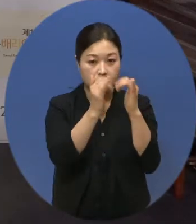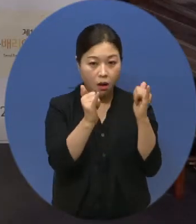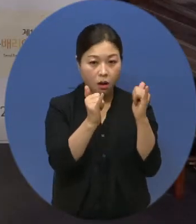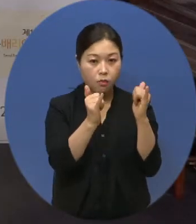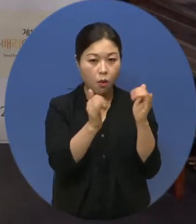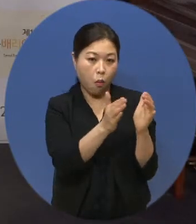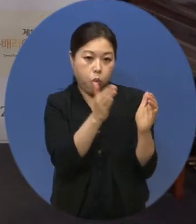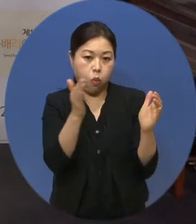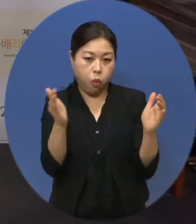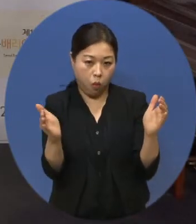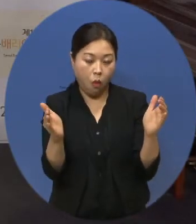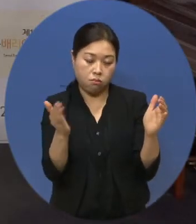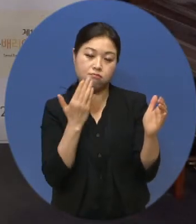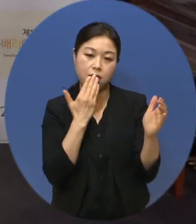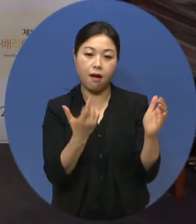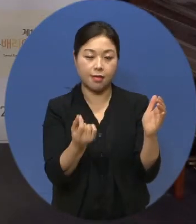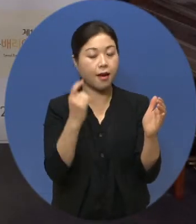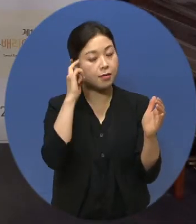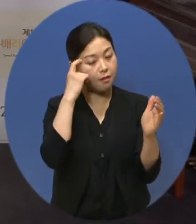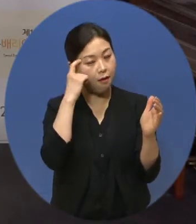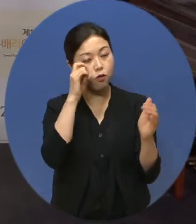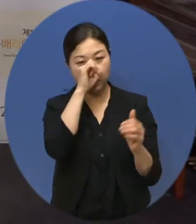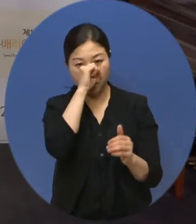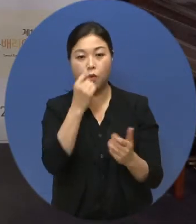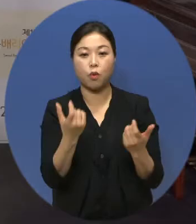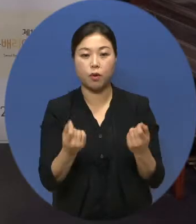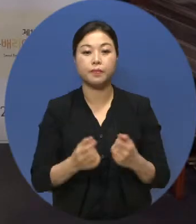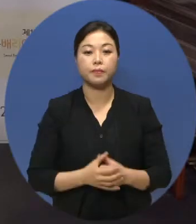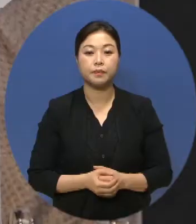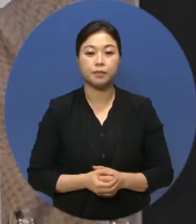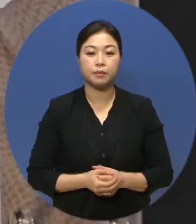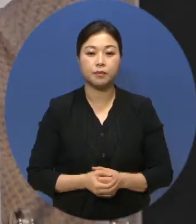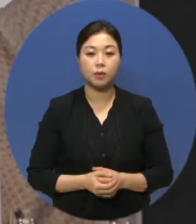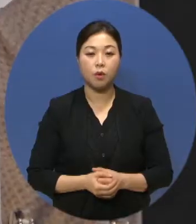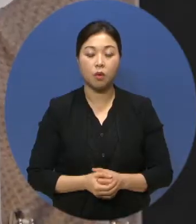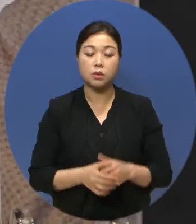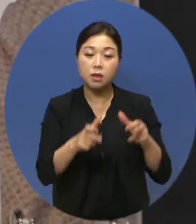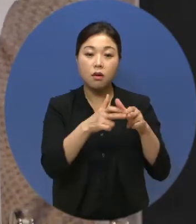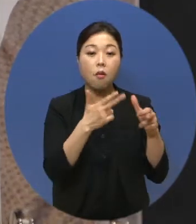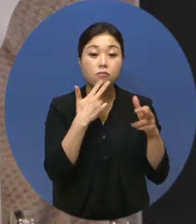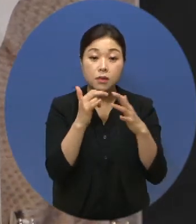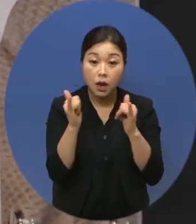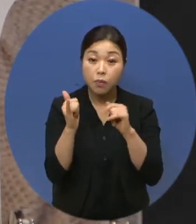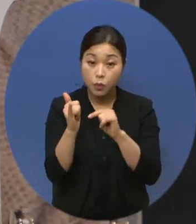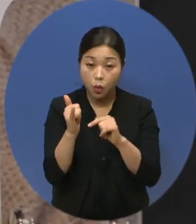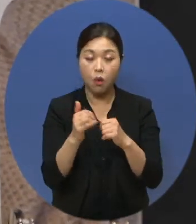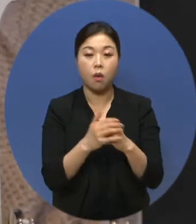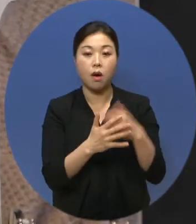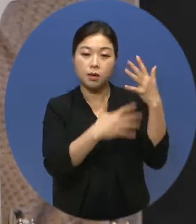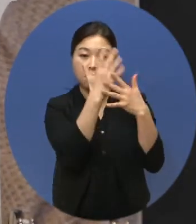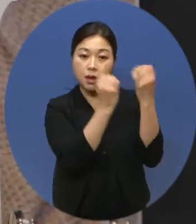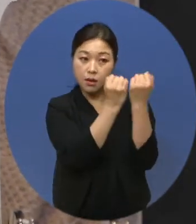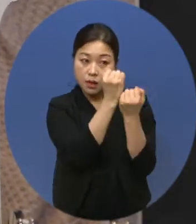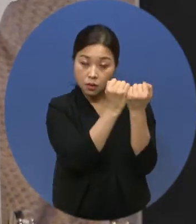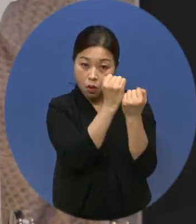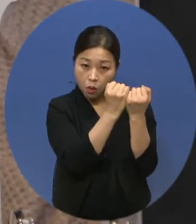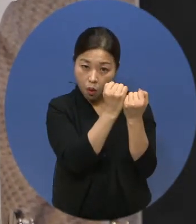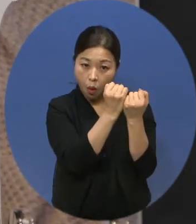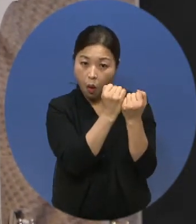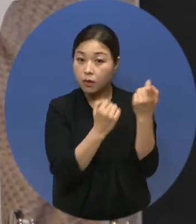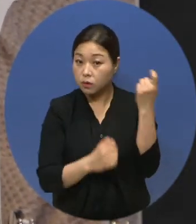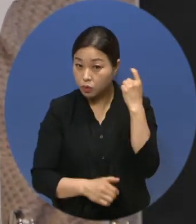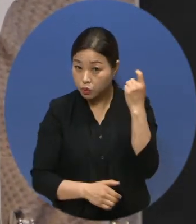있지 않을까 해가지고 그 점이 제일 좋았고, 그리고 비장애인들도 이 해설을 통해서 도움을